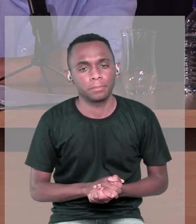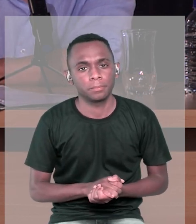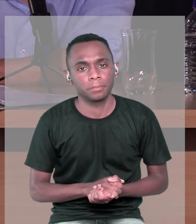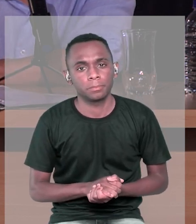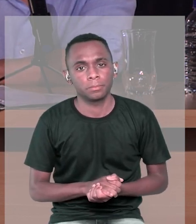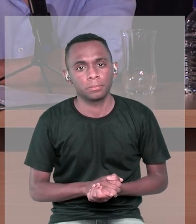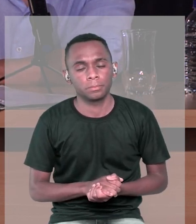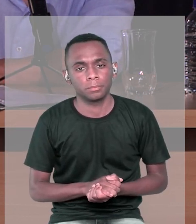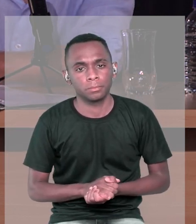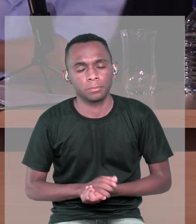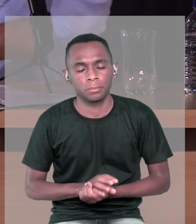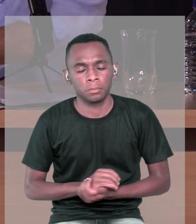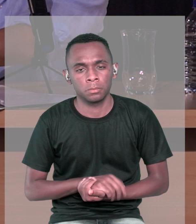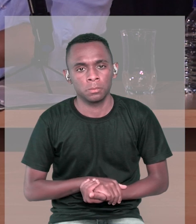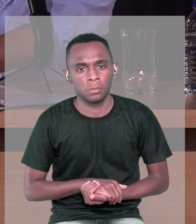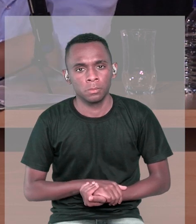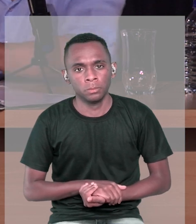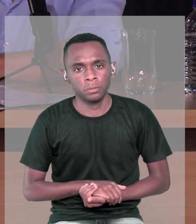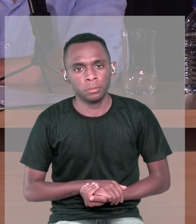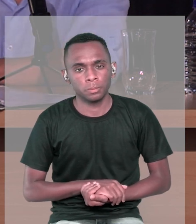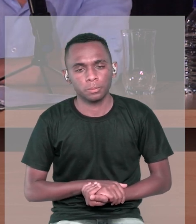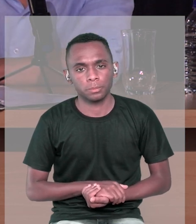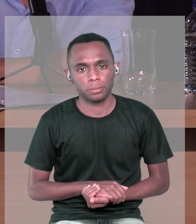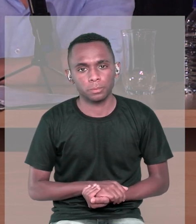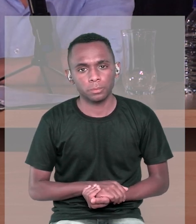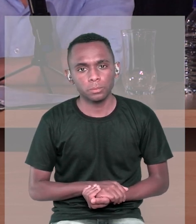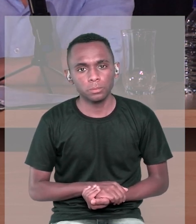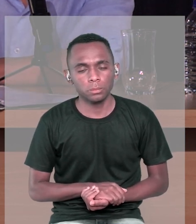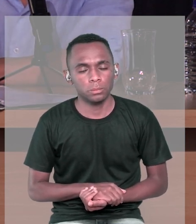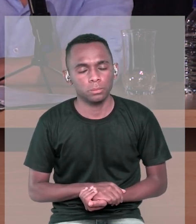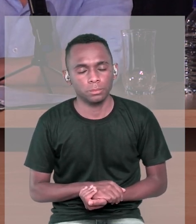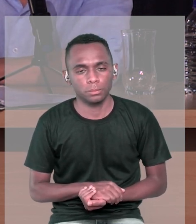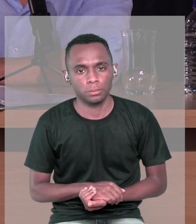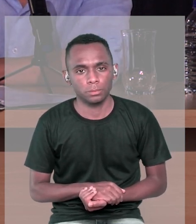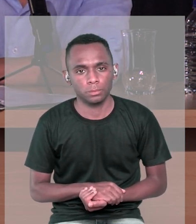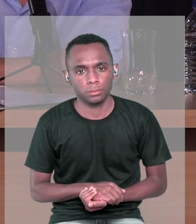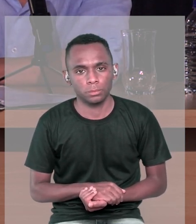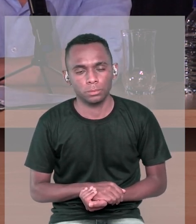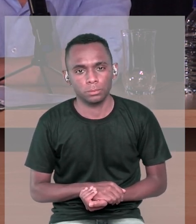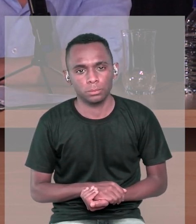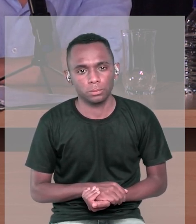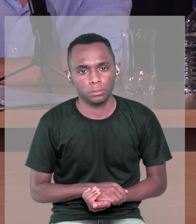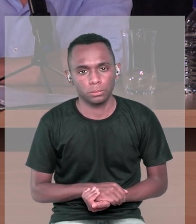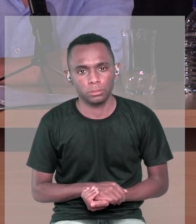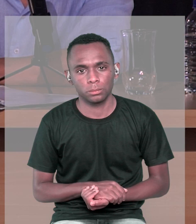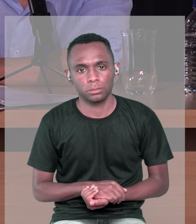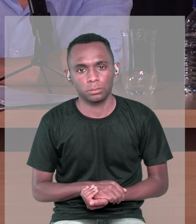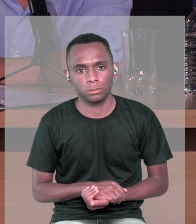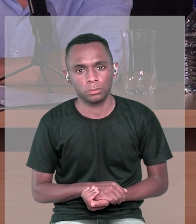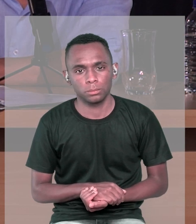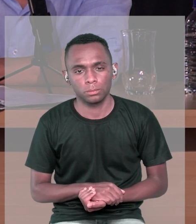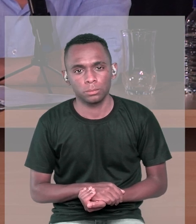Alors, on pourrait montrer, mais on rentre dans des choses très très compliquées, que toute